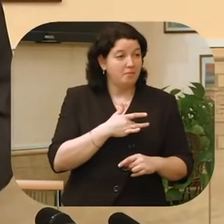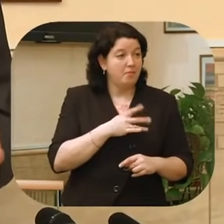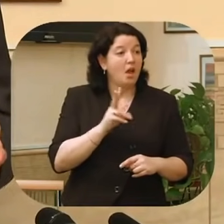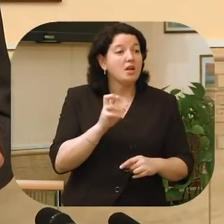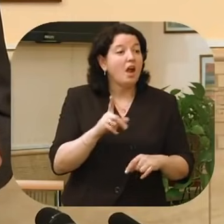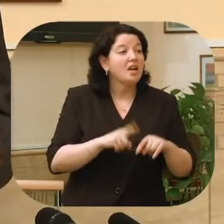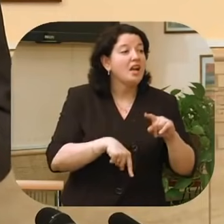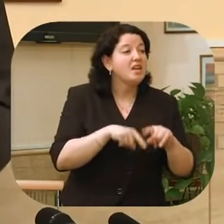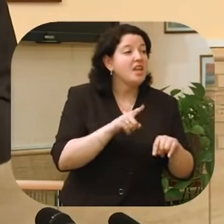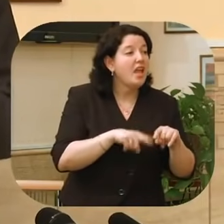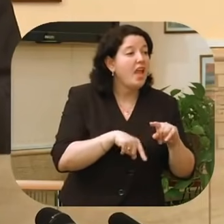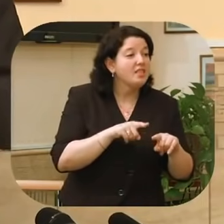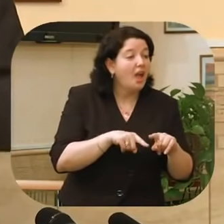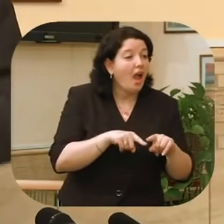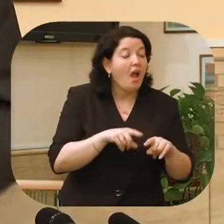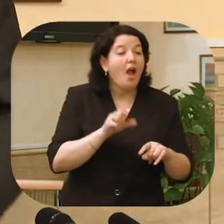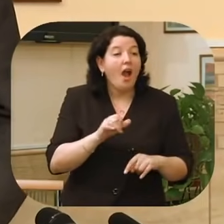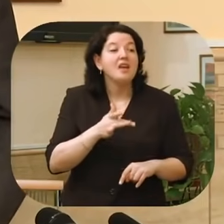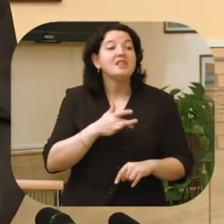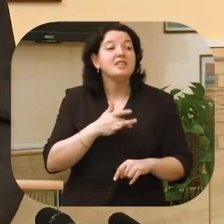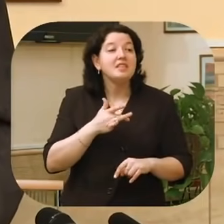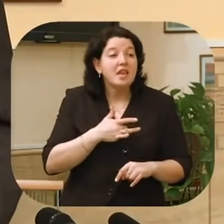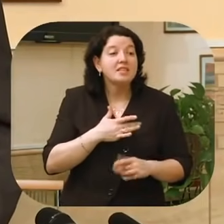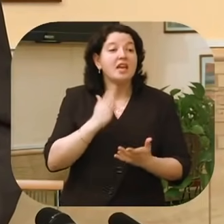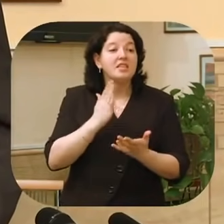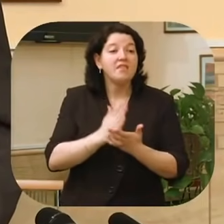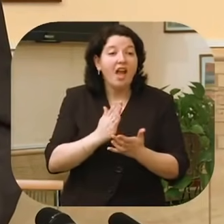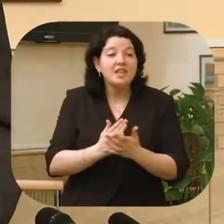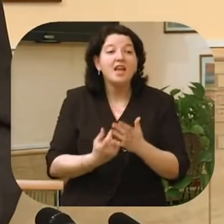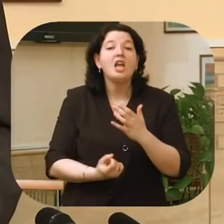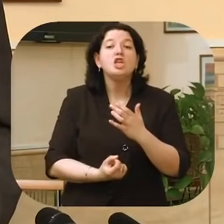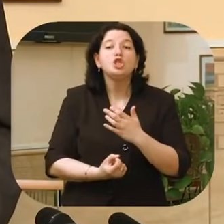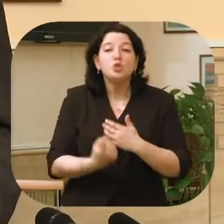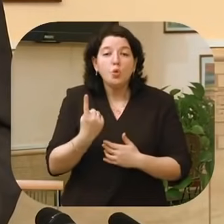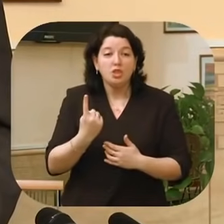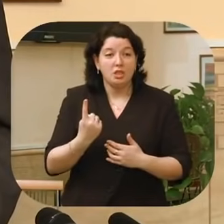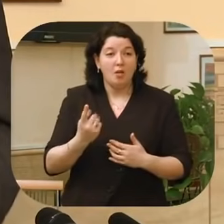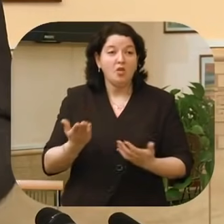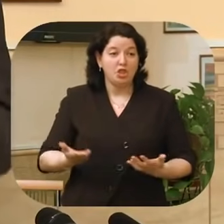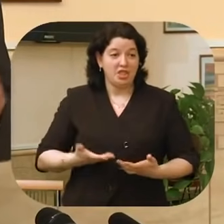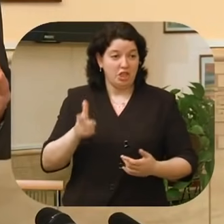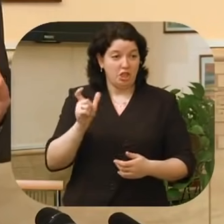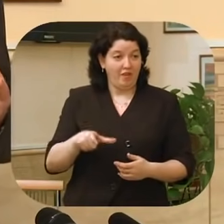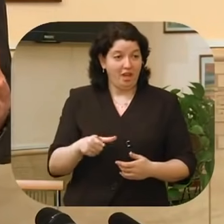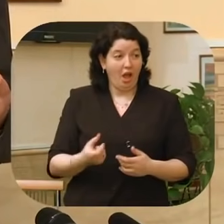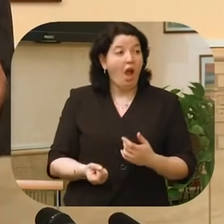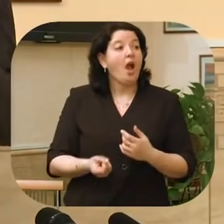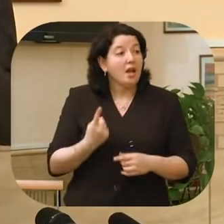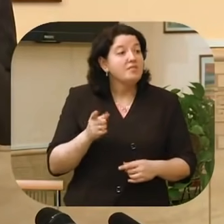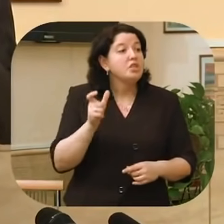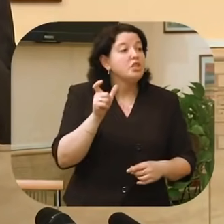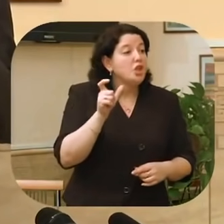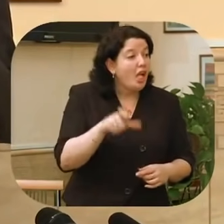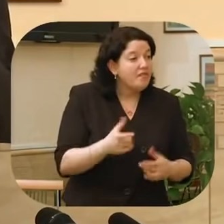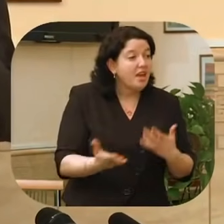Как редко. А оно как раз является источником человеческой жизни. Оказывается, человек,